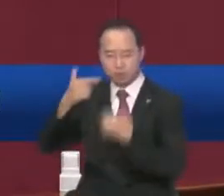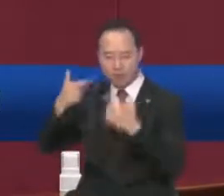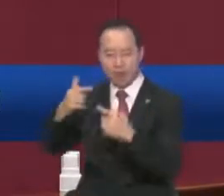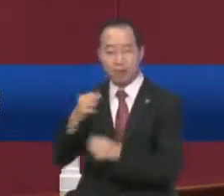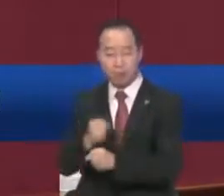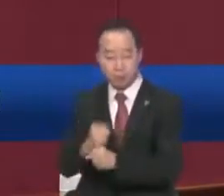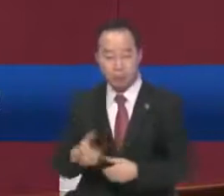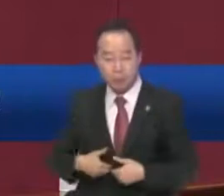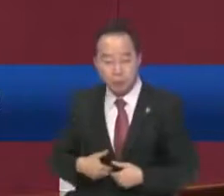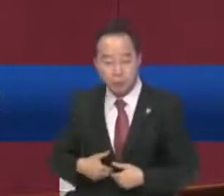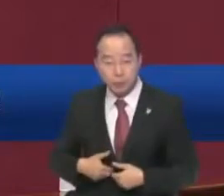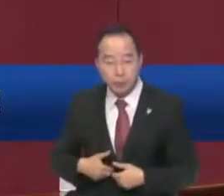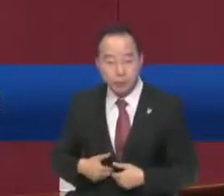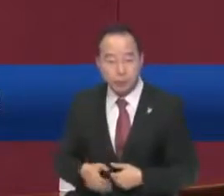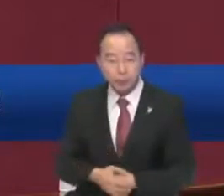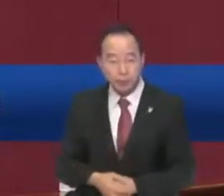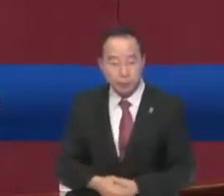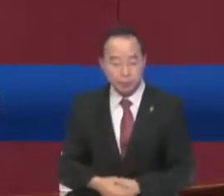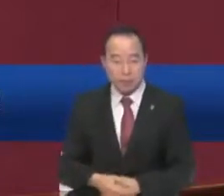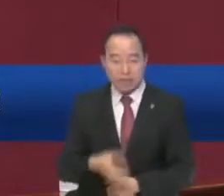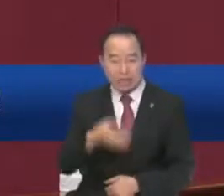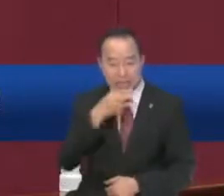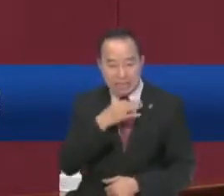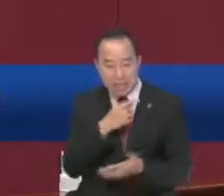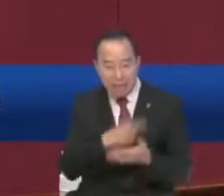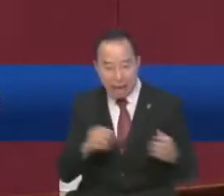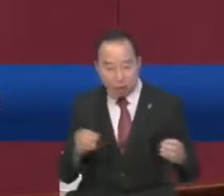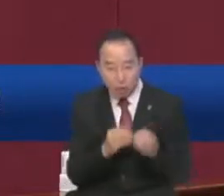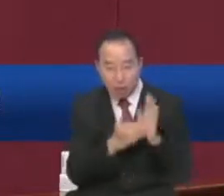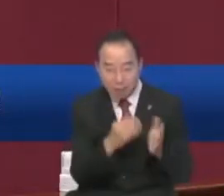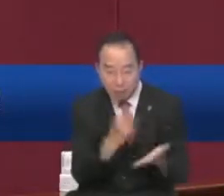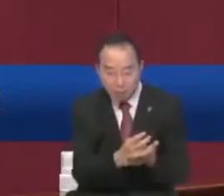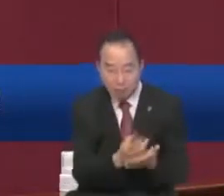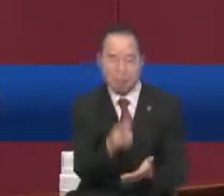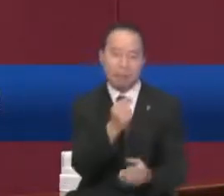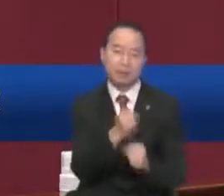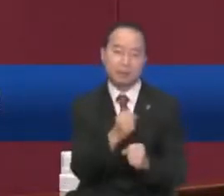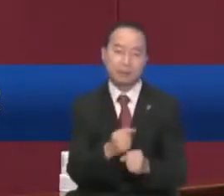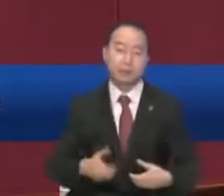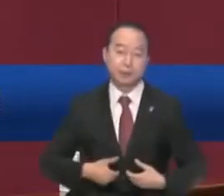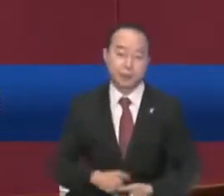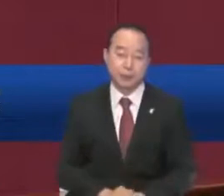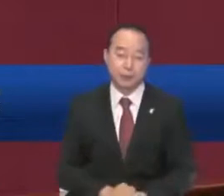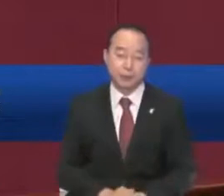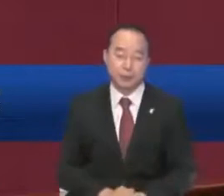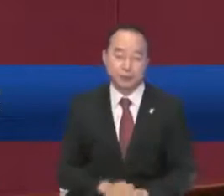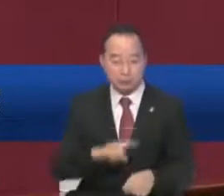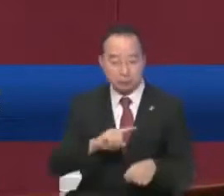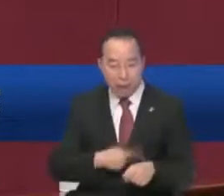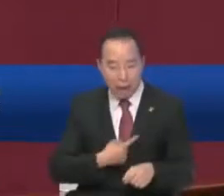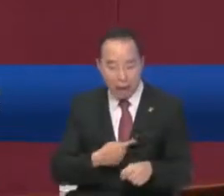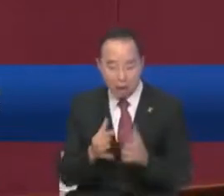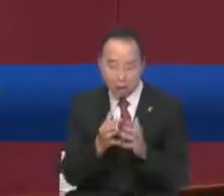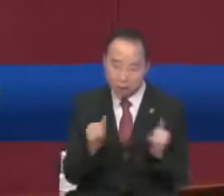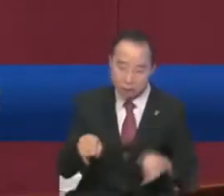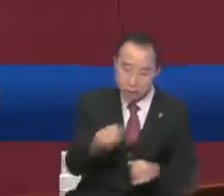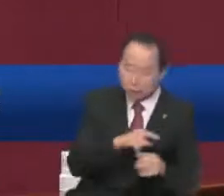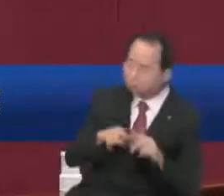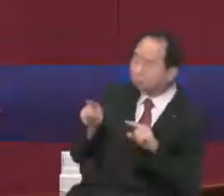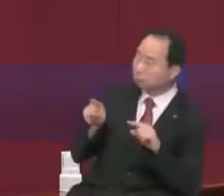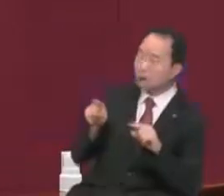있는 이해충돌방지법 서둘러 제정해야 합니다. 그래야 정치에 대한 국민의 신뢰를 회복할 수